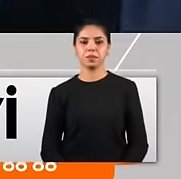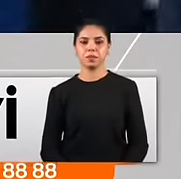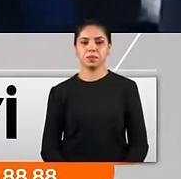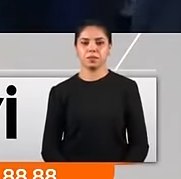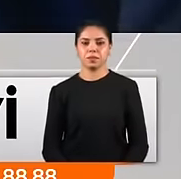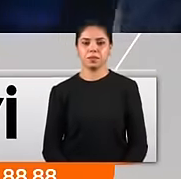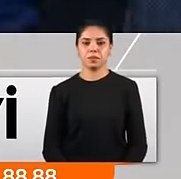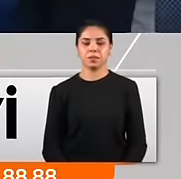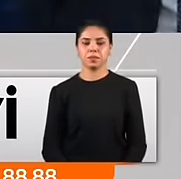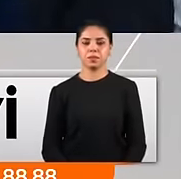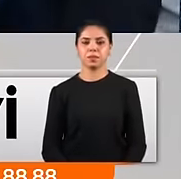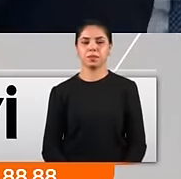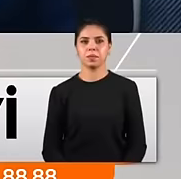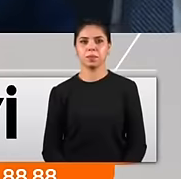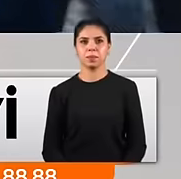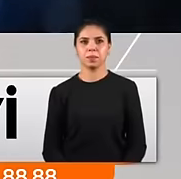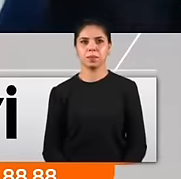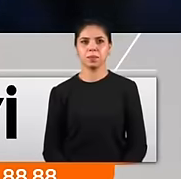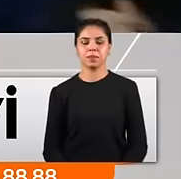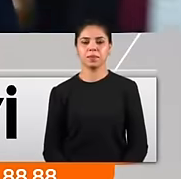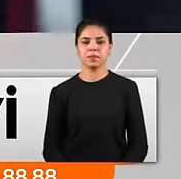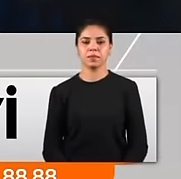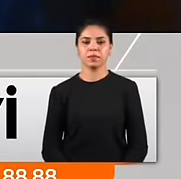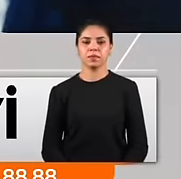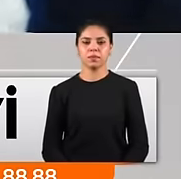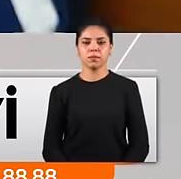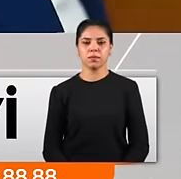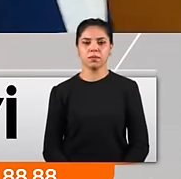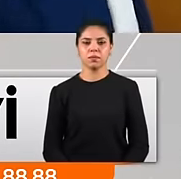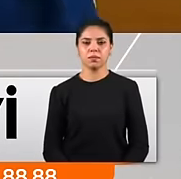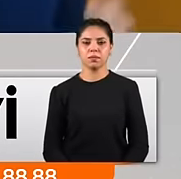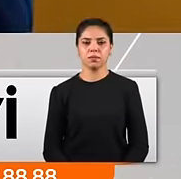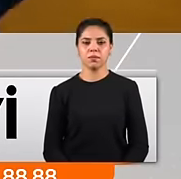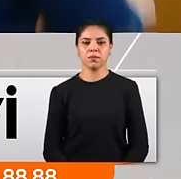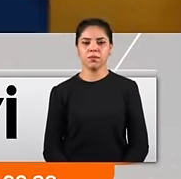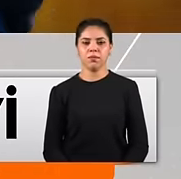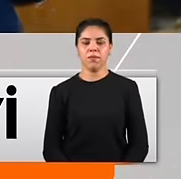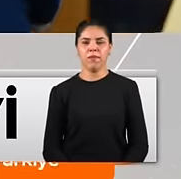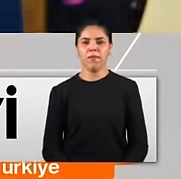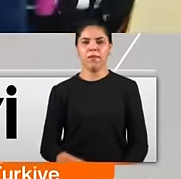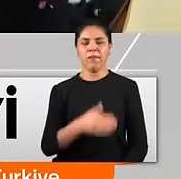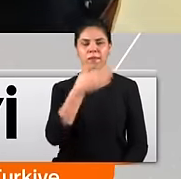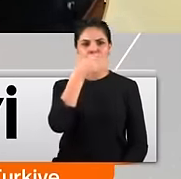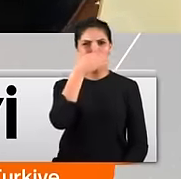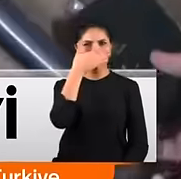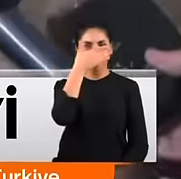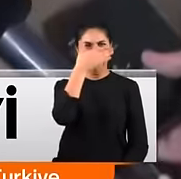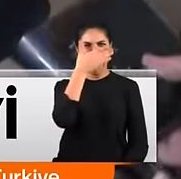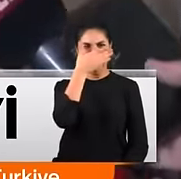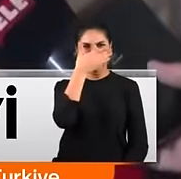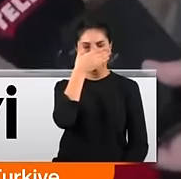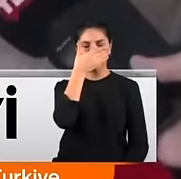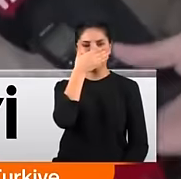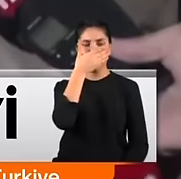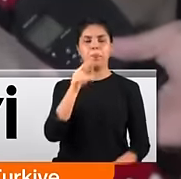aydır çalıştıklarını biliyorum. Partinin marjinalleştiğini, partinin özü olduklarını söyleyen İYİ Partili arkadaşlar bunlar.